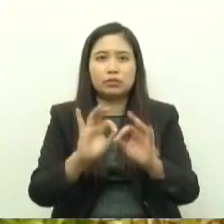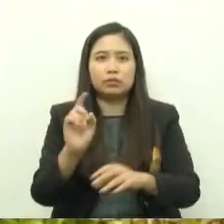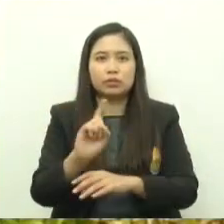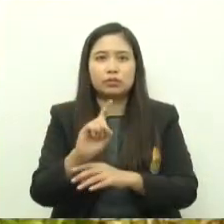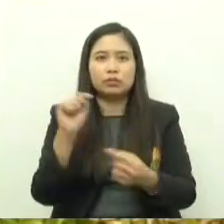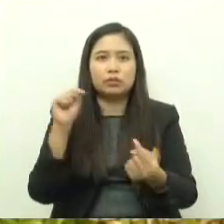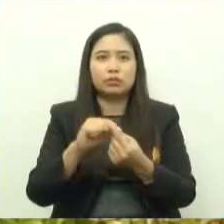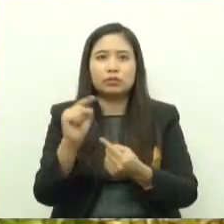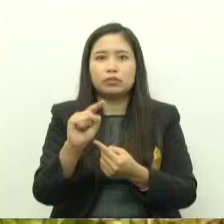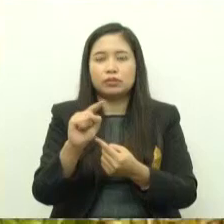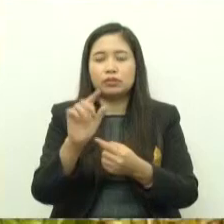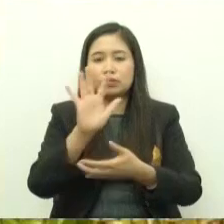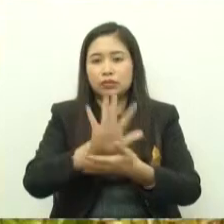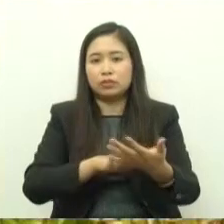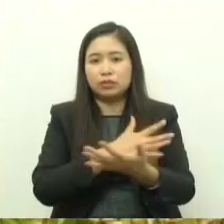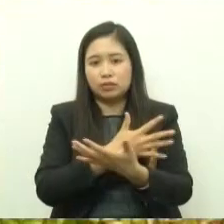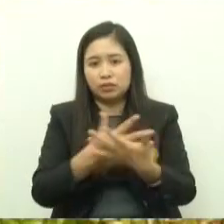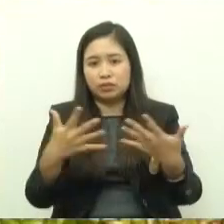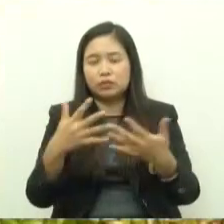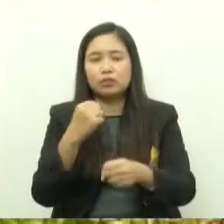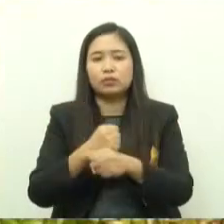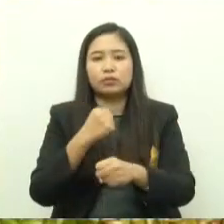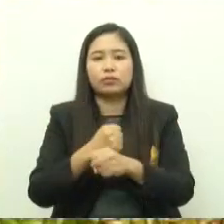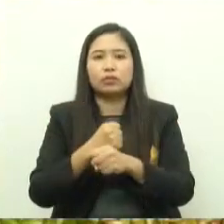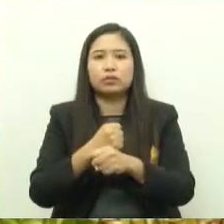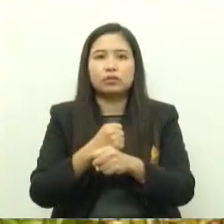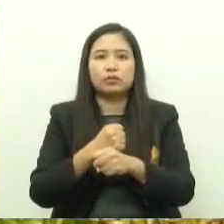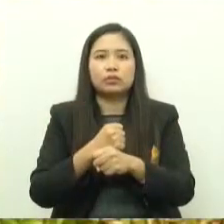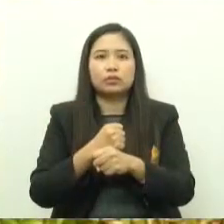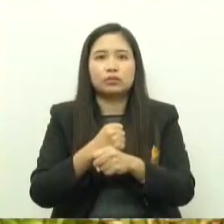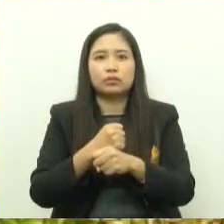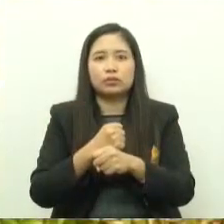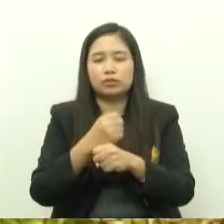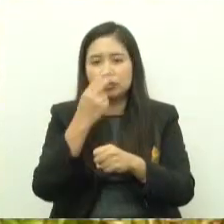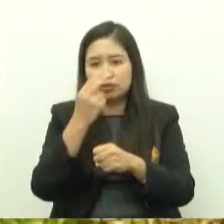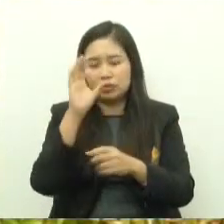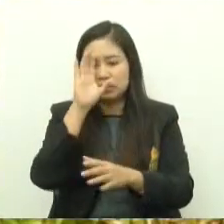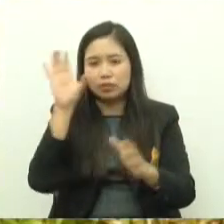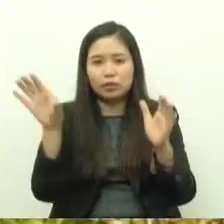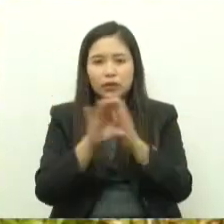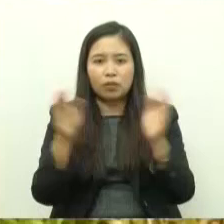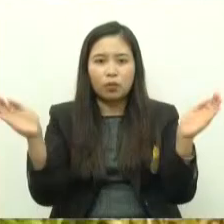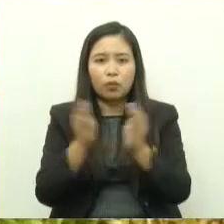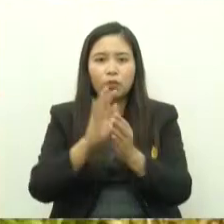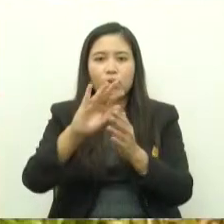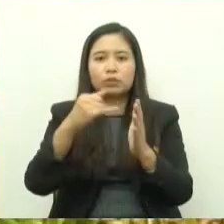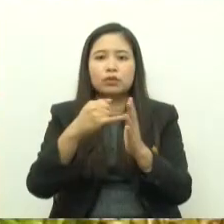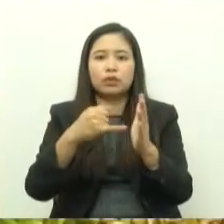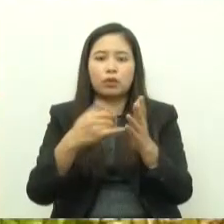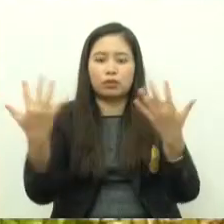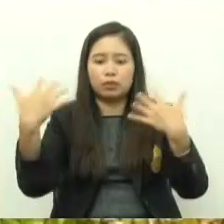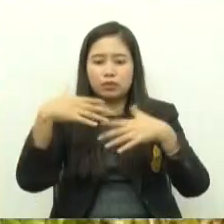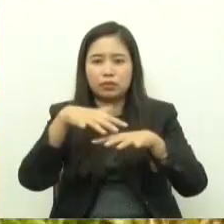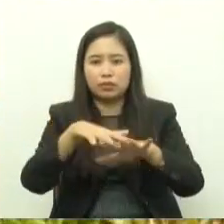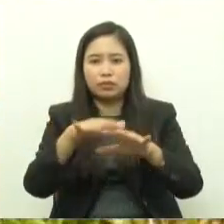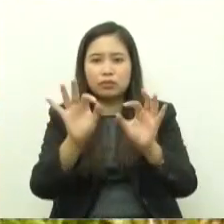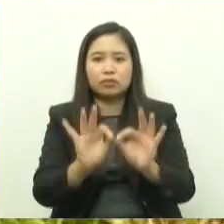ของการวางแผนนะคะในการทำงานนะคะเพราะว่ามันเป็นภาพรวมของจังหวัดนะคะการประสานงานนะคะถือว่าเป็นเรื่อง